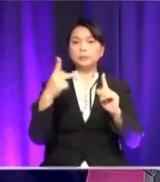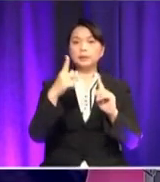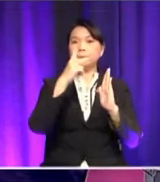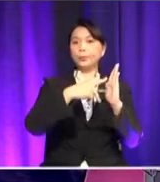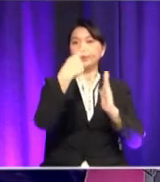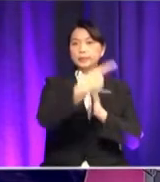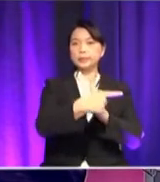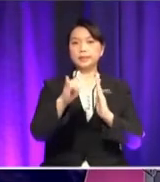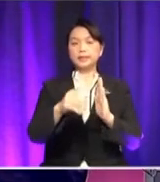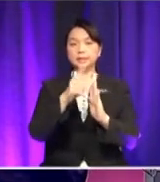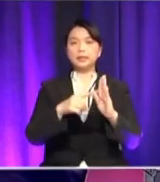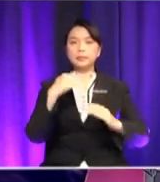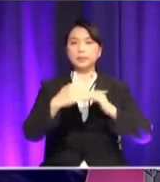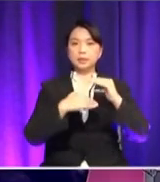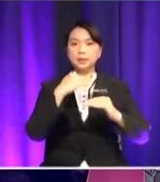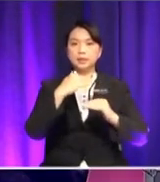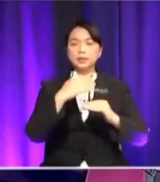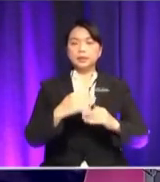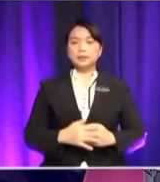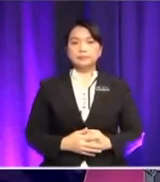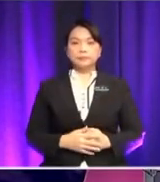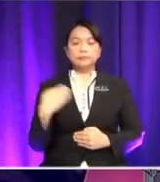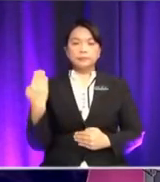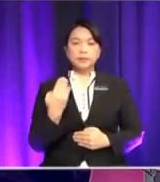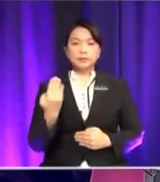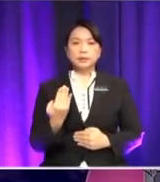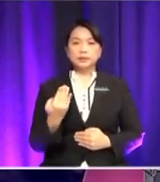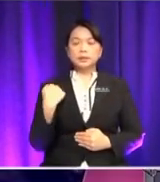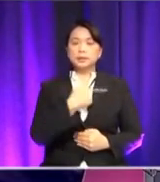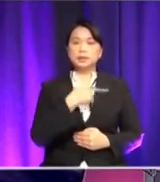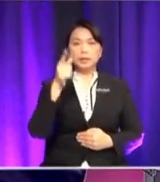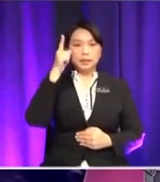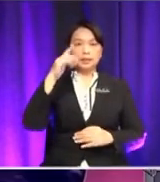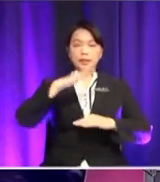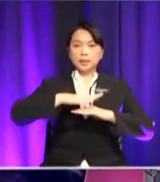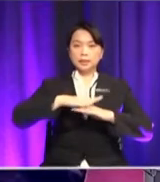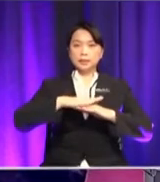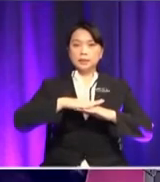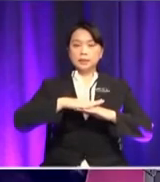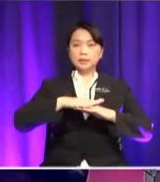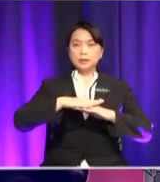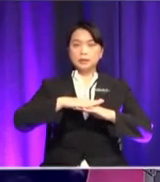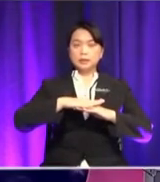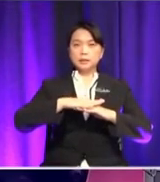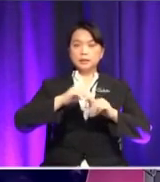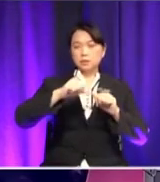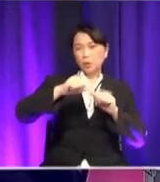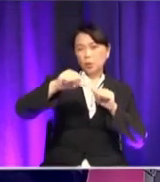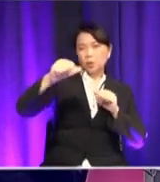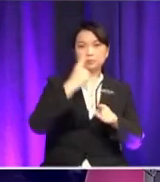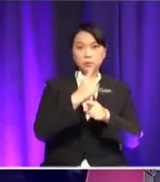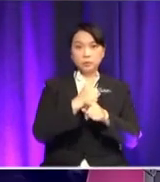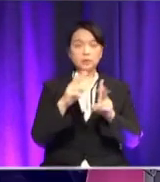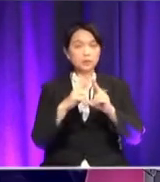kedudukan tapak cadangan pembinaan biasanya Pelangi kalau kita lihat daripada atas dejauh sangat dan di sangat kecil